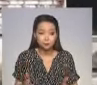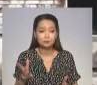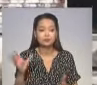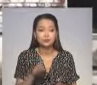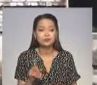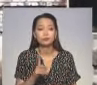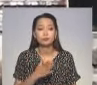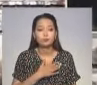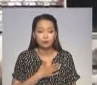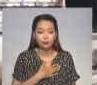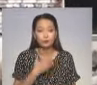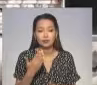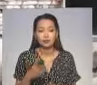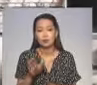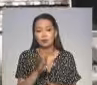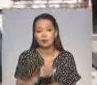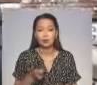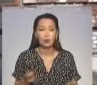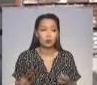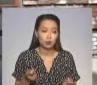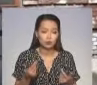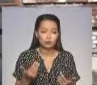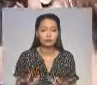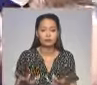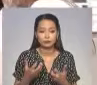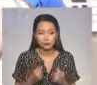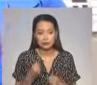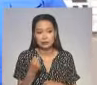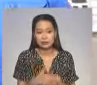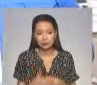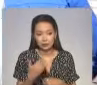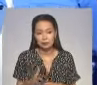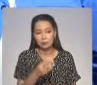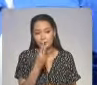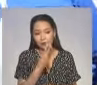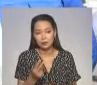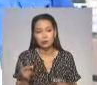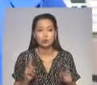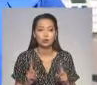мы практически в оперативное управление взяли станцию. Мы видим, что